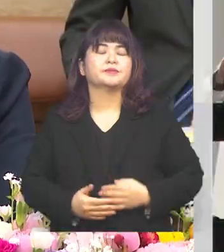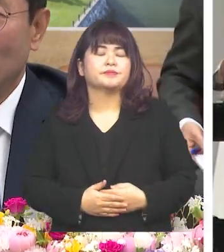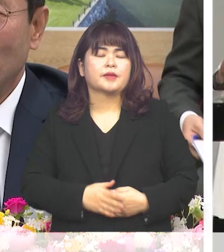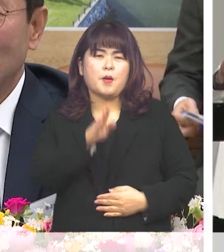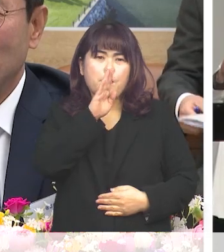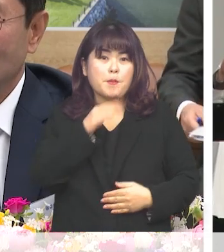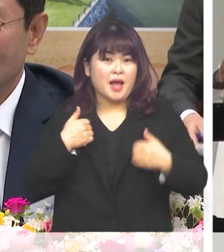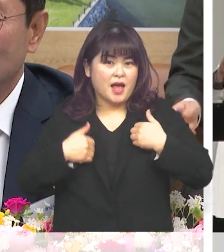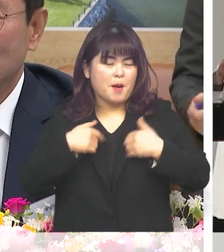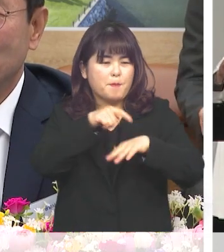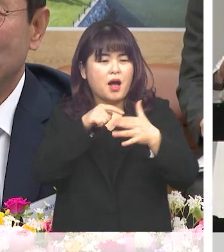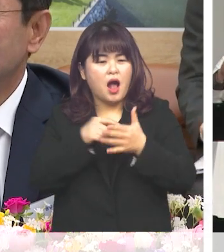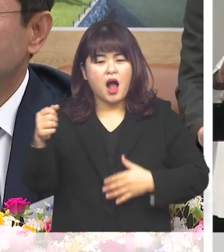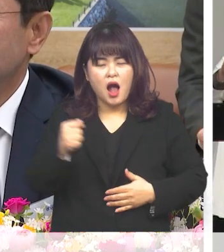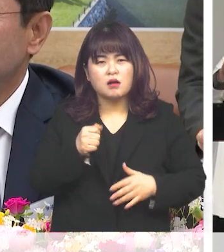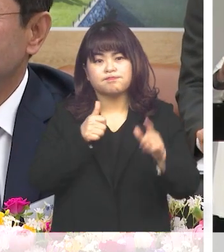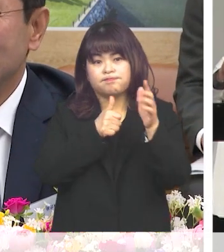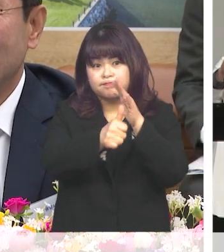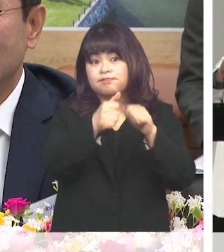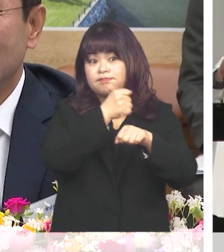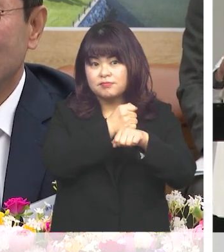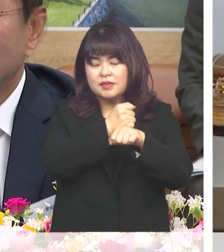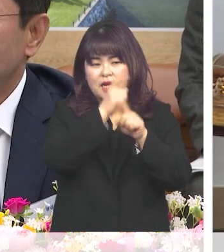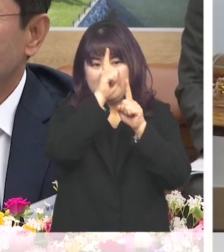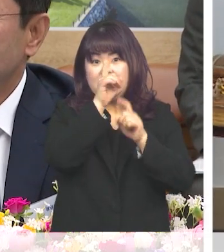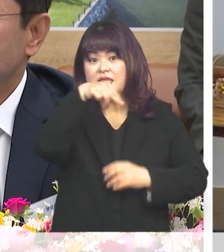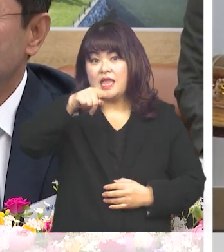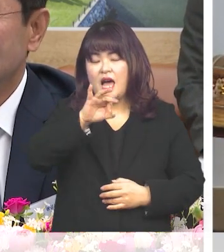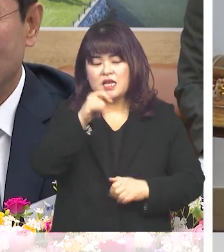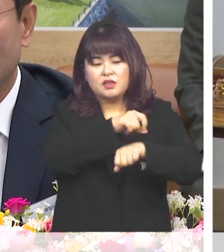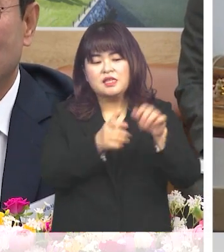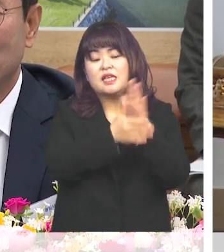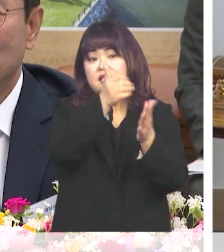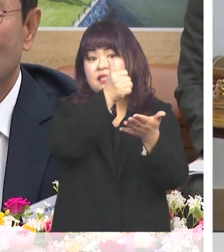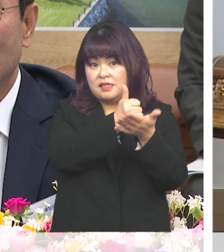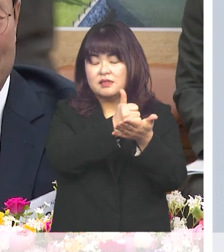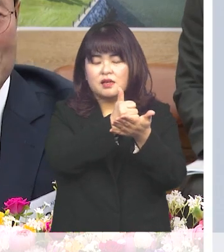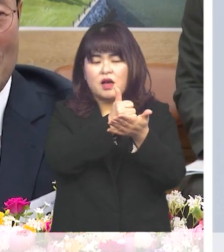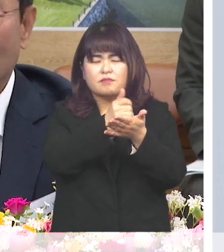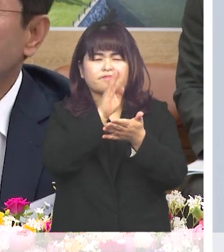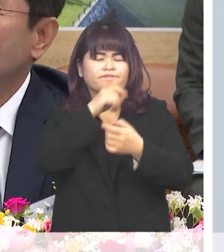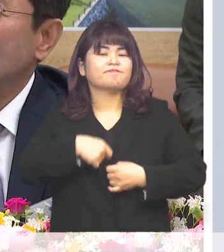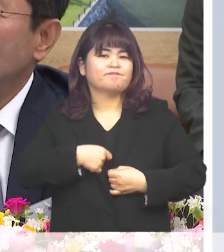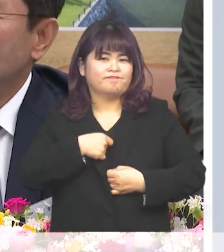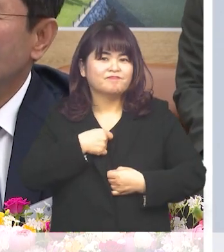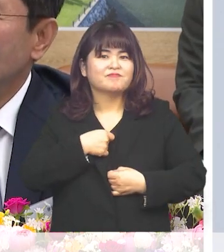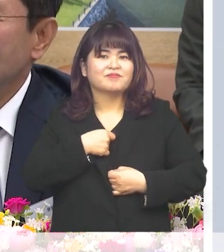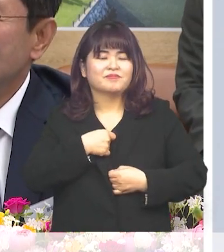기쁜 마음으로 달려와주신 우리 이상일 용인특례시장님 진심으로